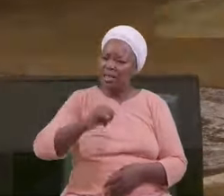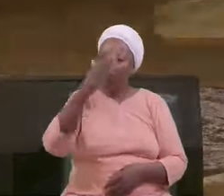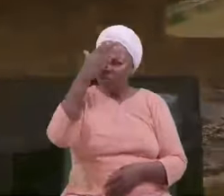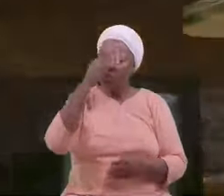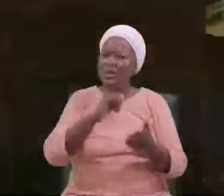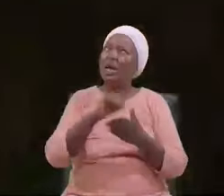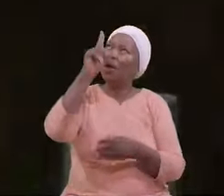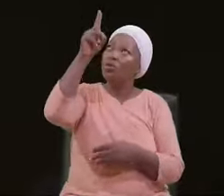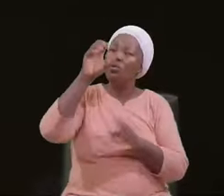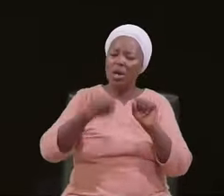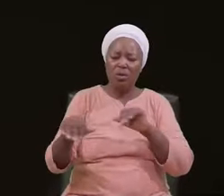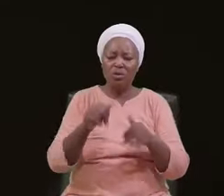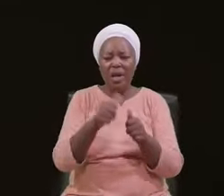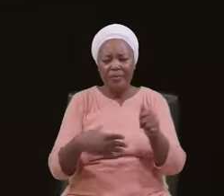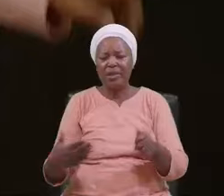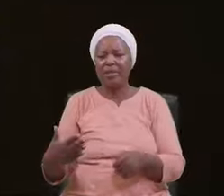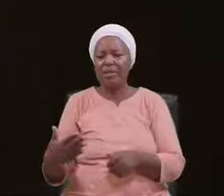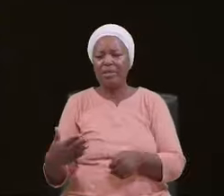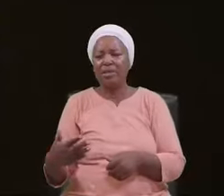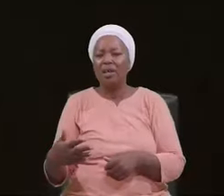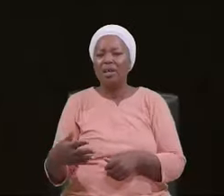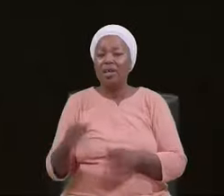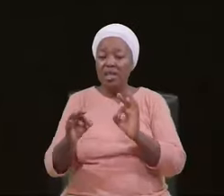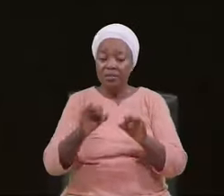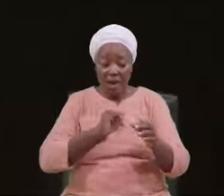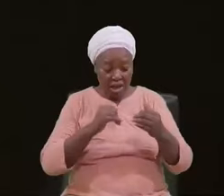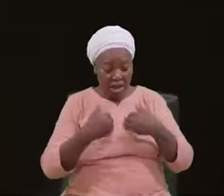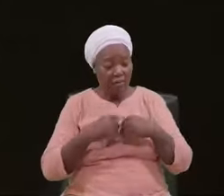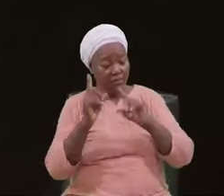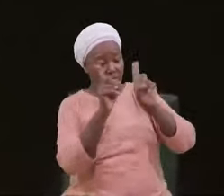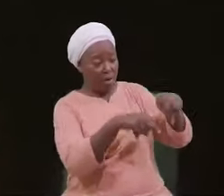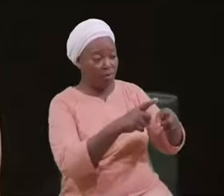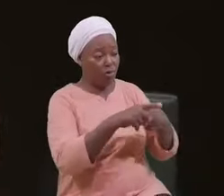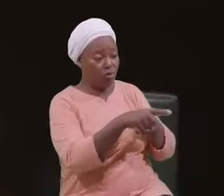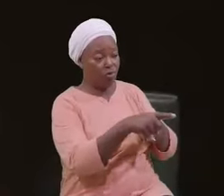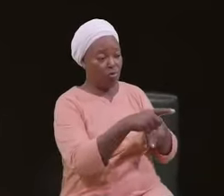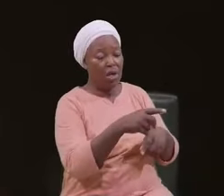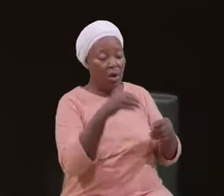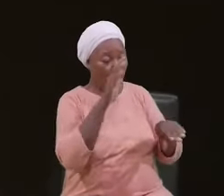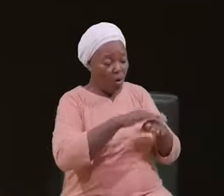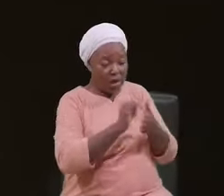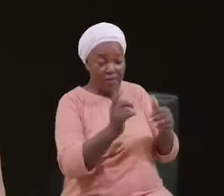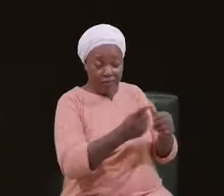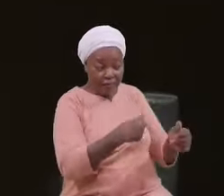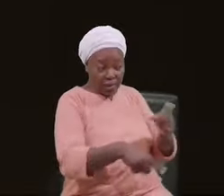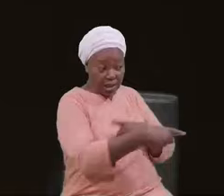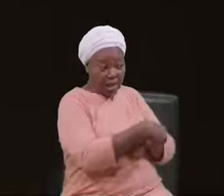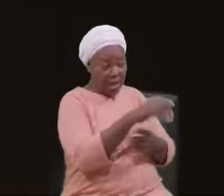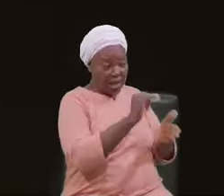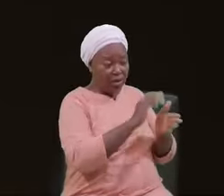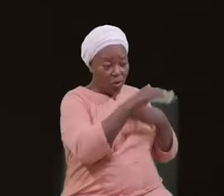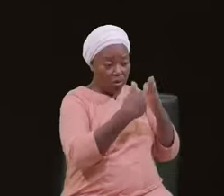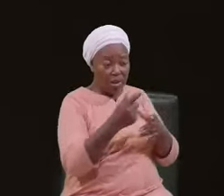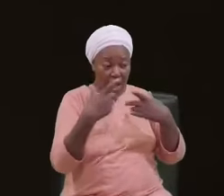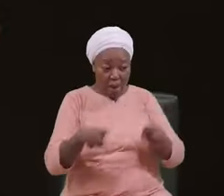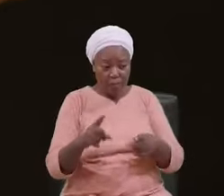tout. Si je viens à toi le premier jour où ces choses